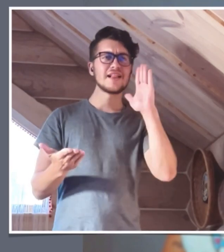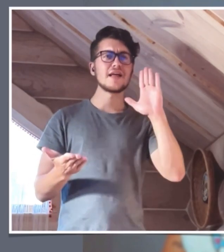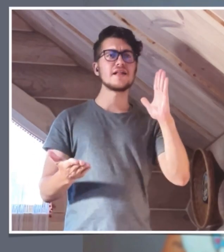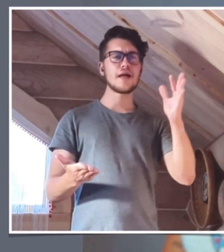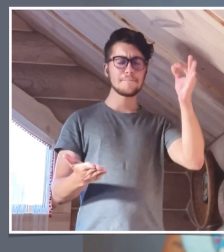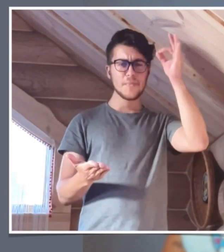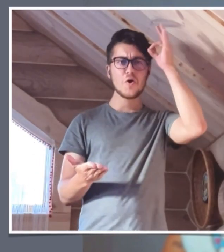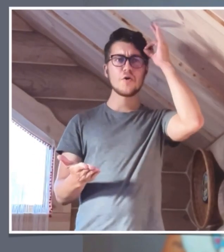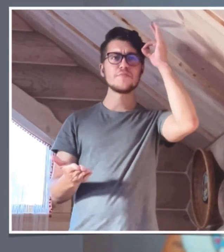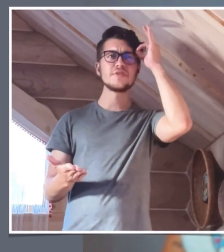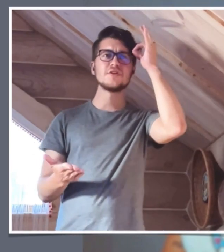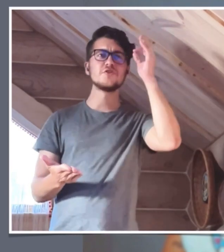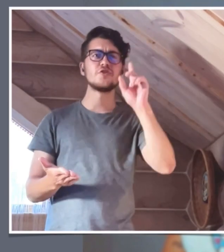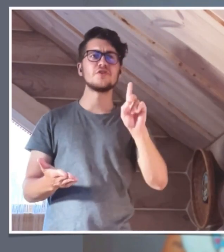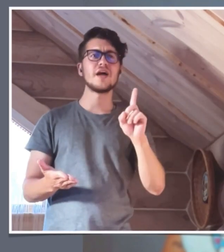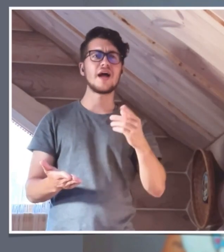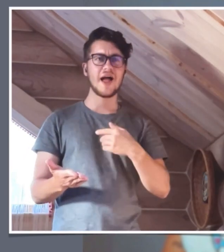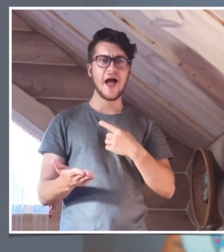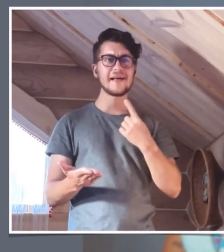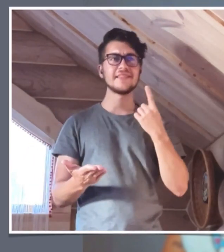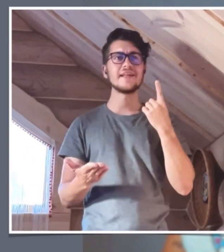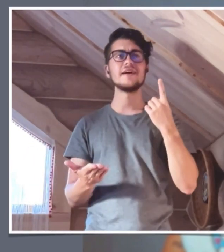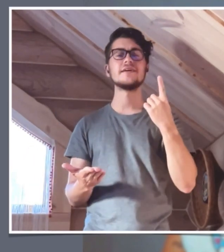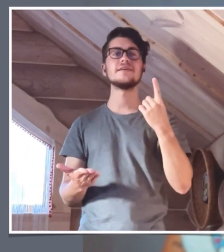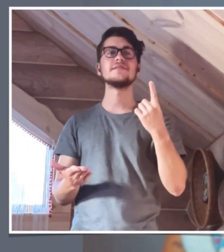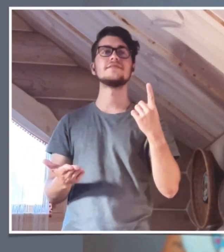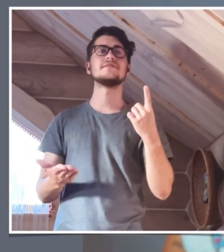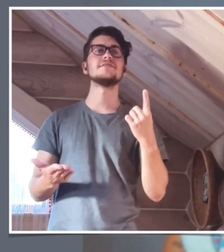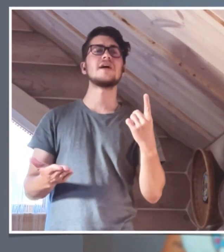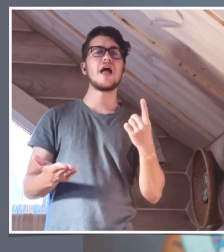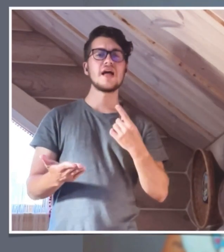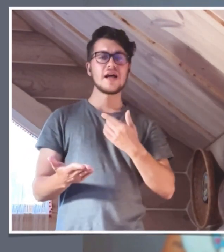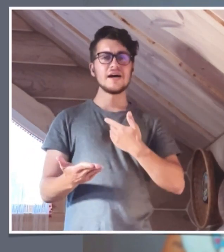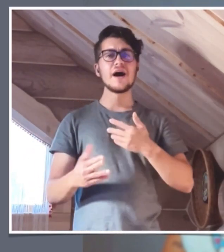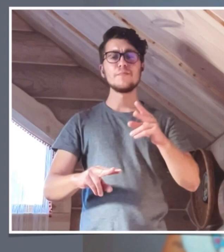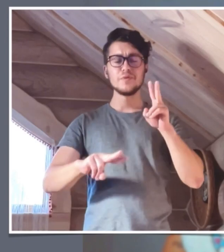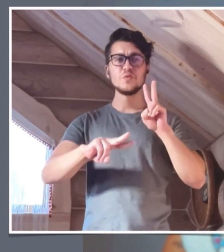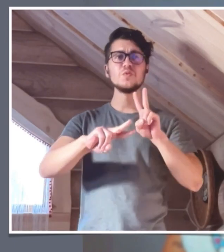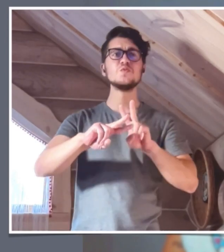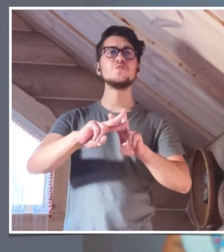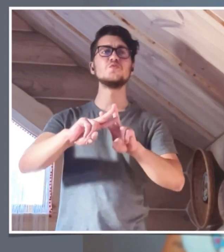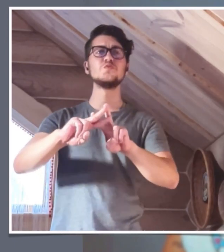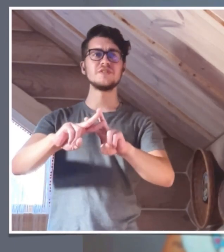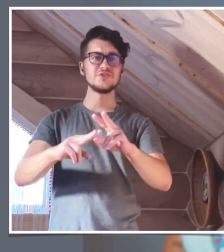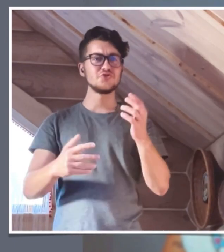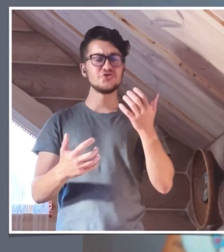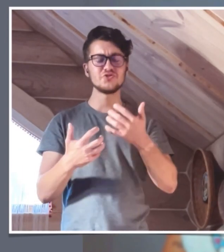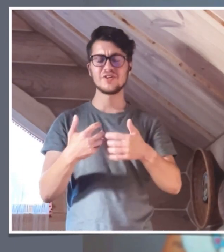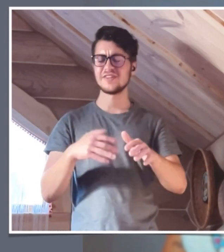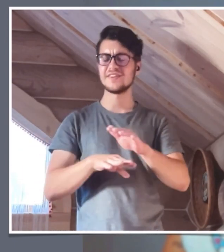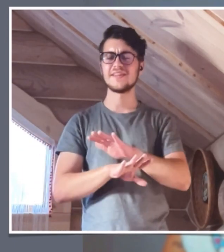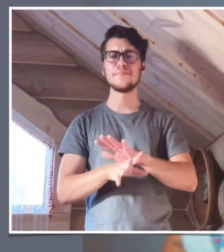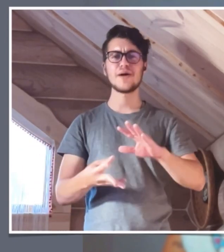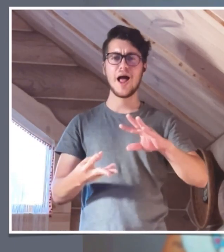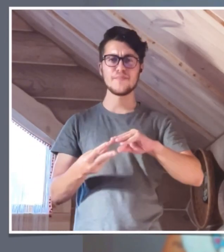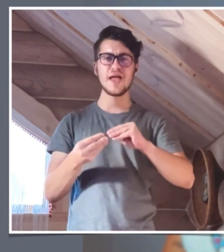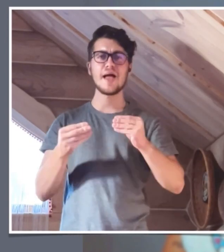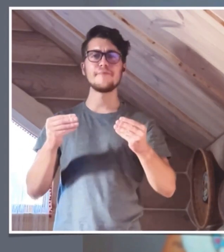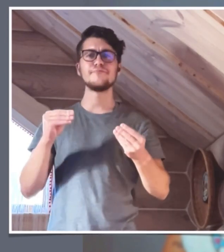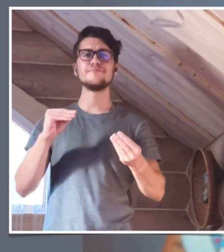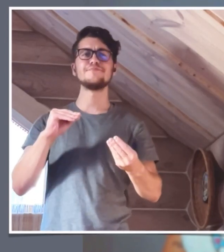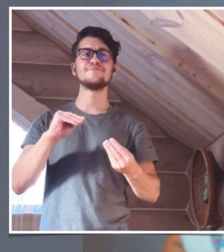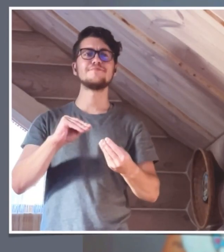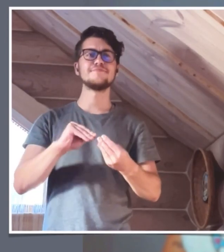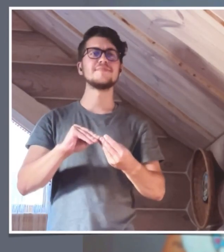зеркало но помни что я одна ну лишенный